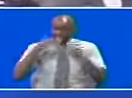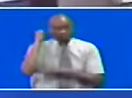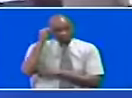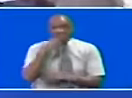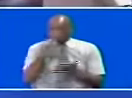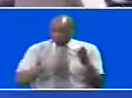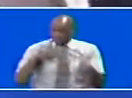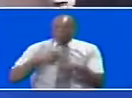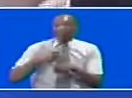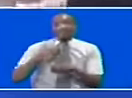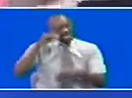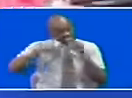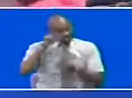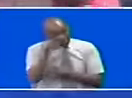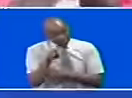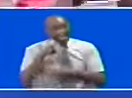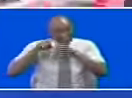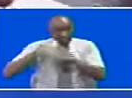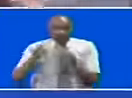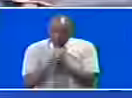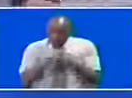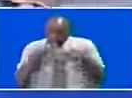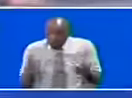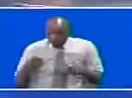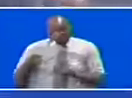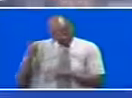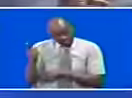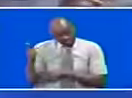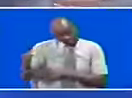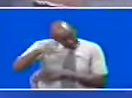uchaguzi mkuu ujao utategemea jinsi ngome za kila upande